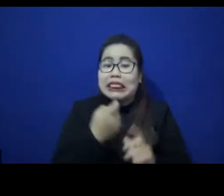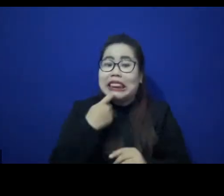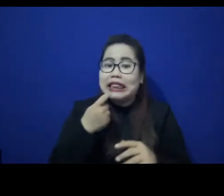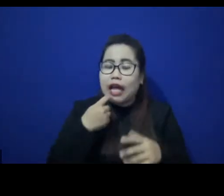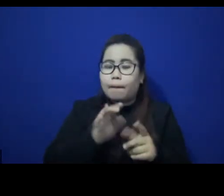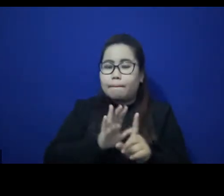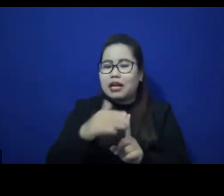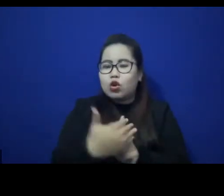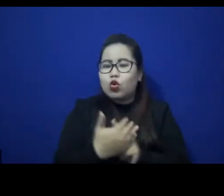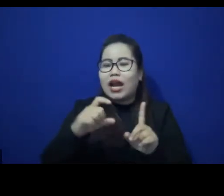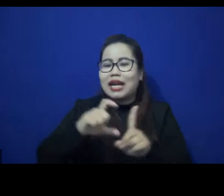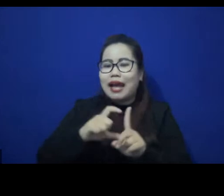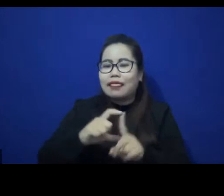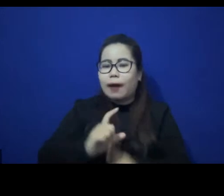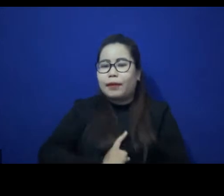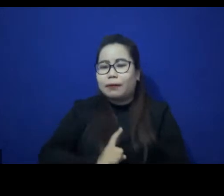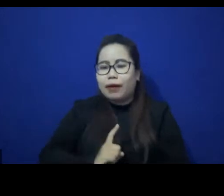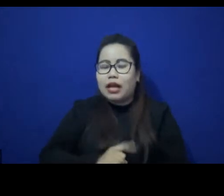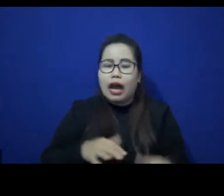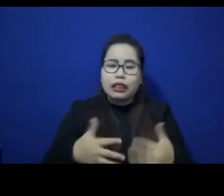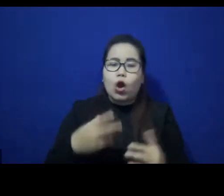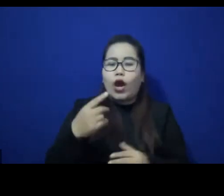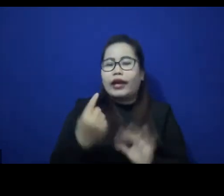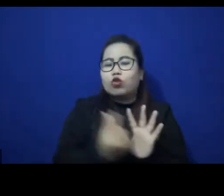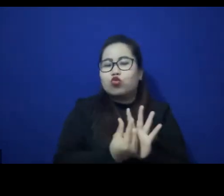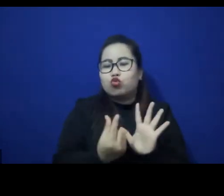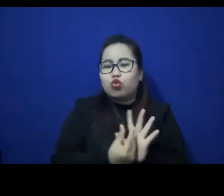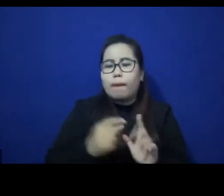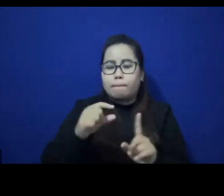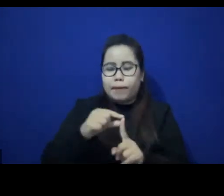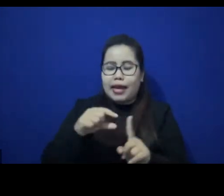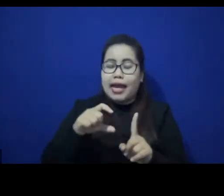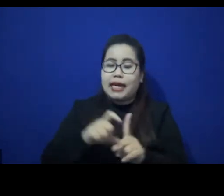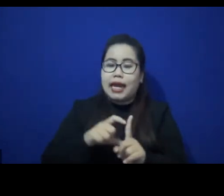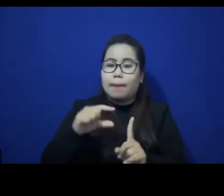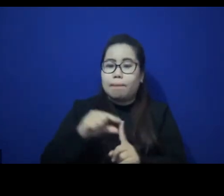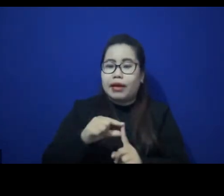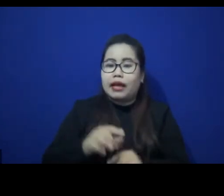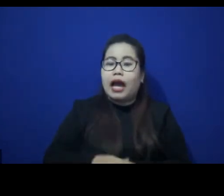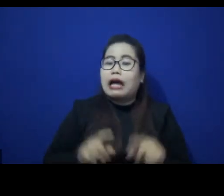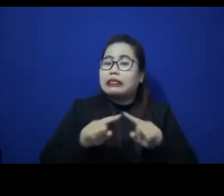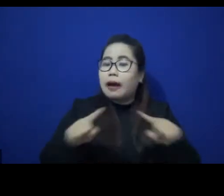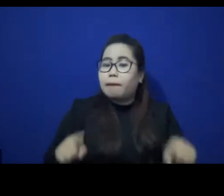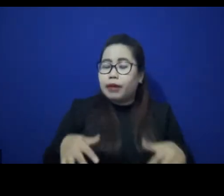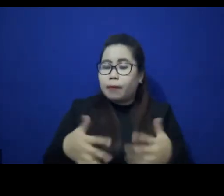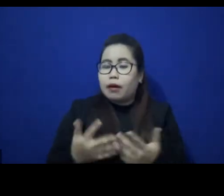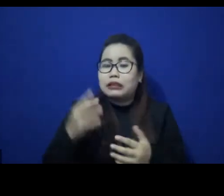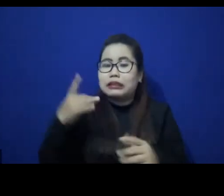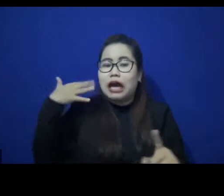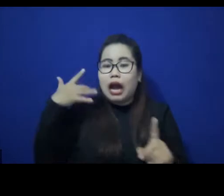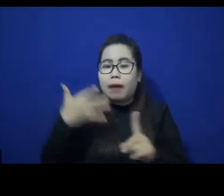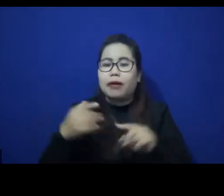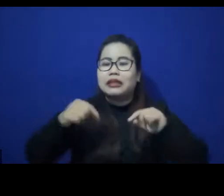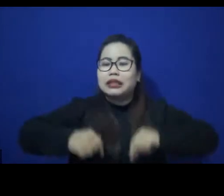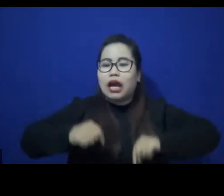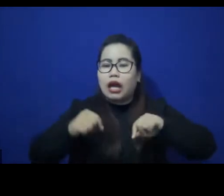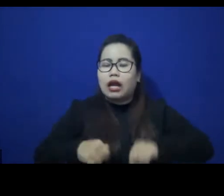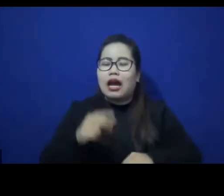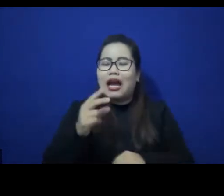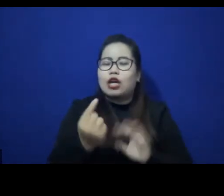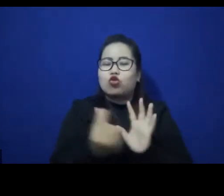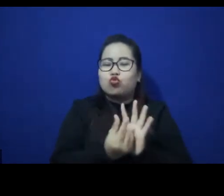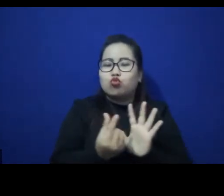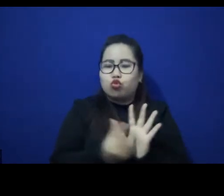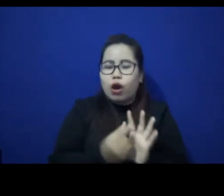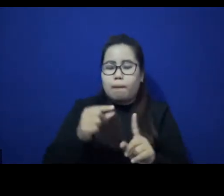perlindungan data pribadi atau RUU PDP namun hingga saat ini er upd